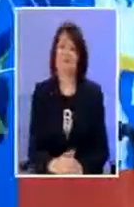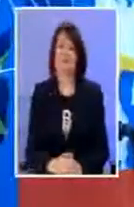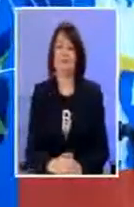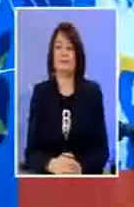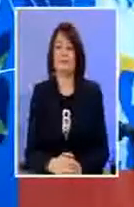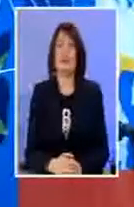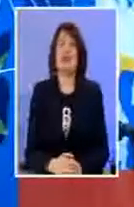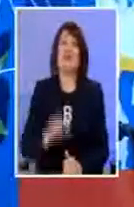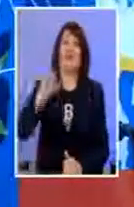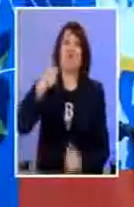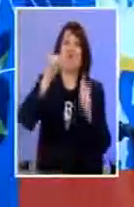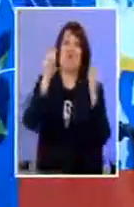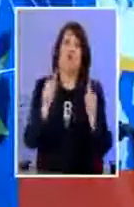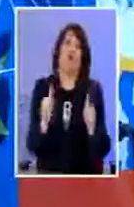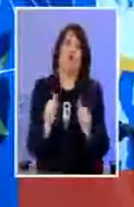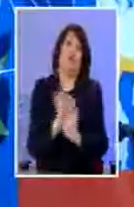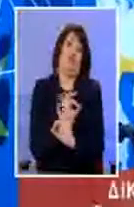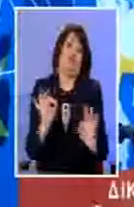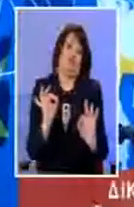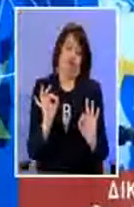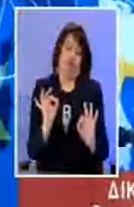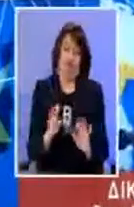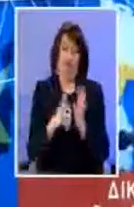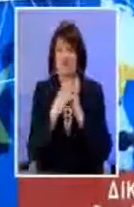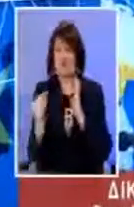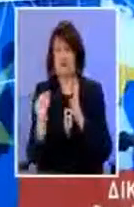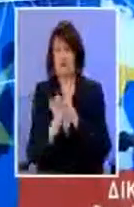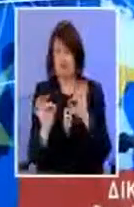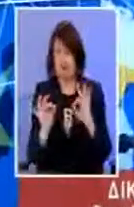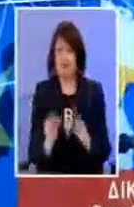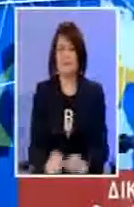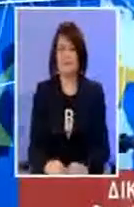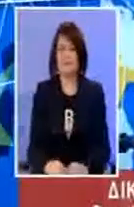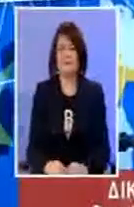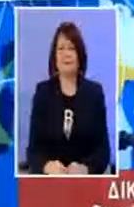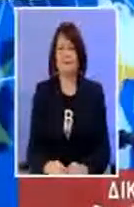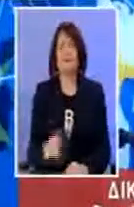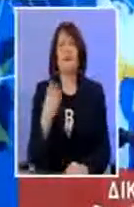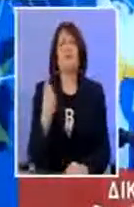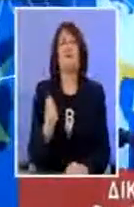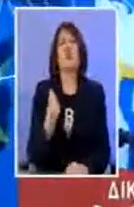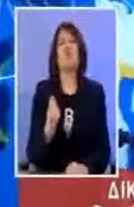πρότυπο, γιατί είναι πιο soft, πιο